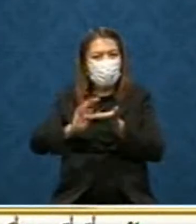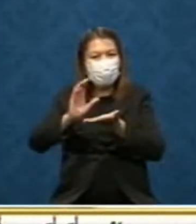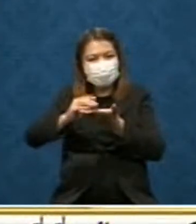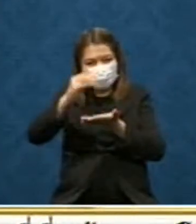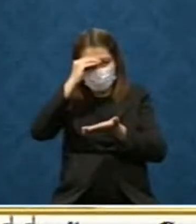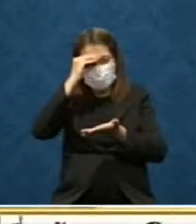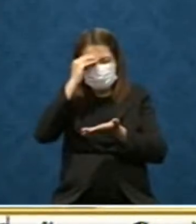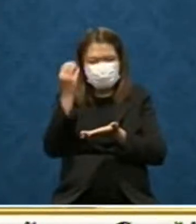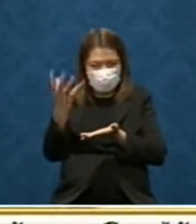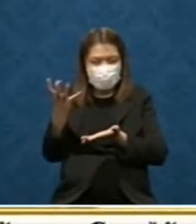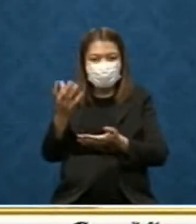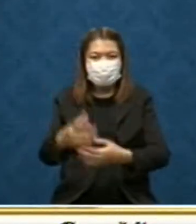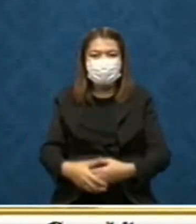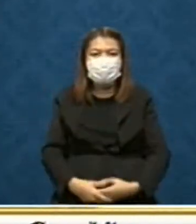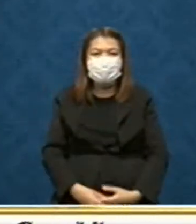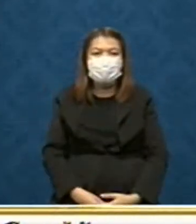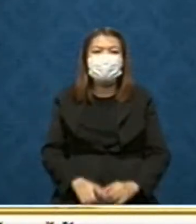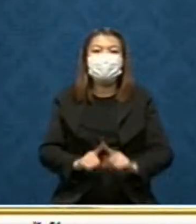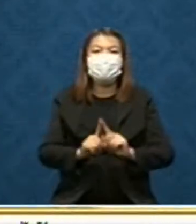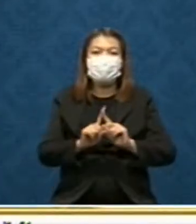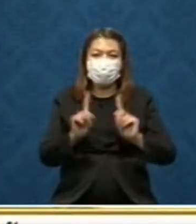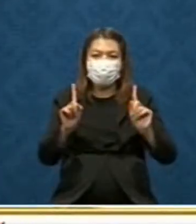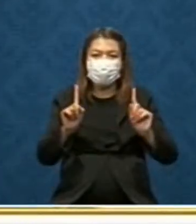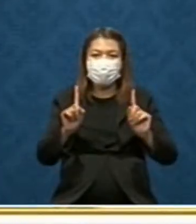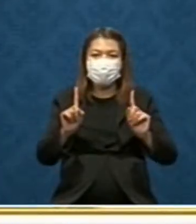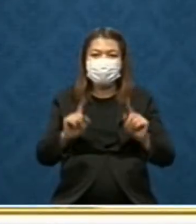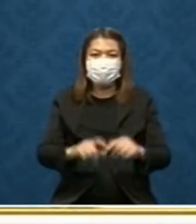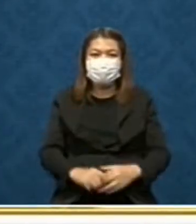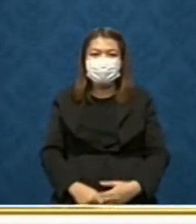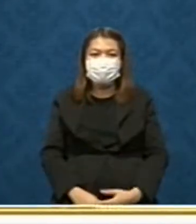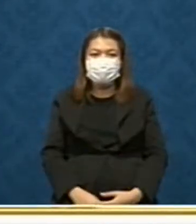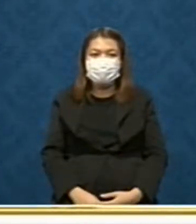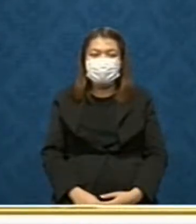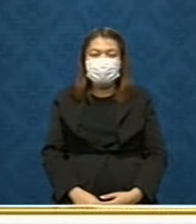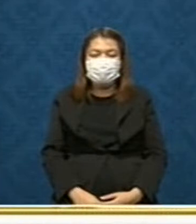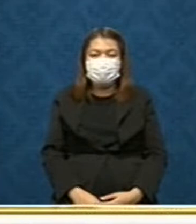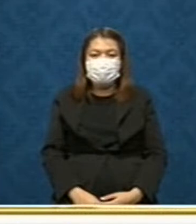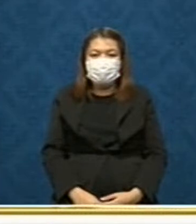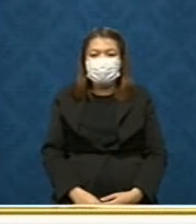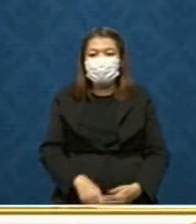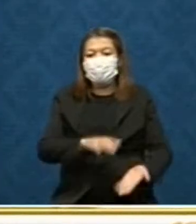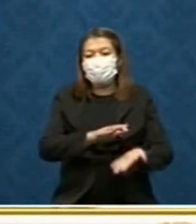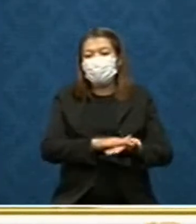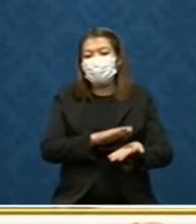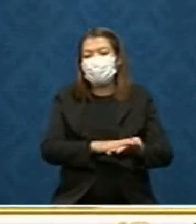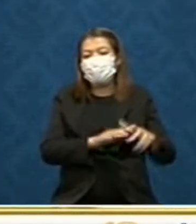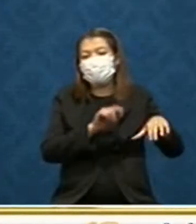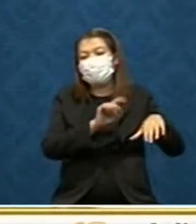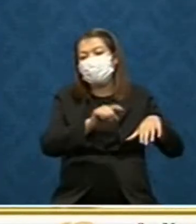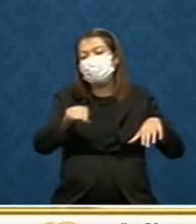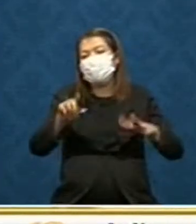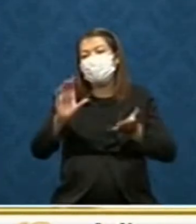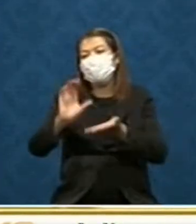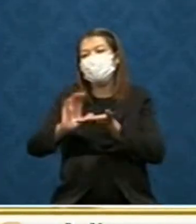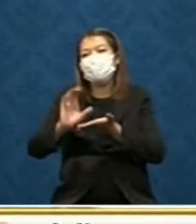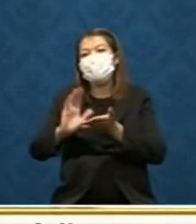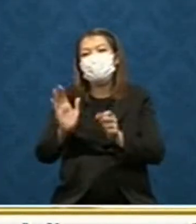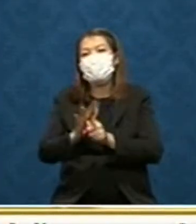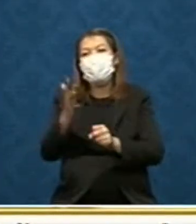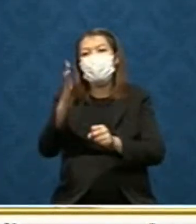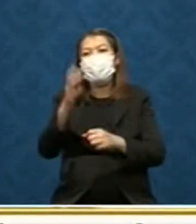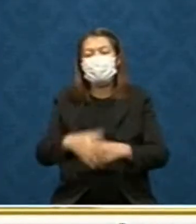บธับทุกที่ยบลวัตก zasadบประมาขาพ